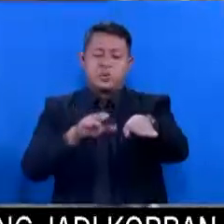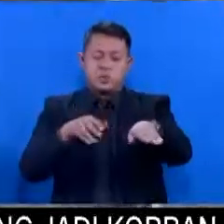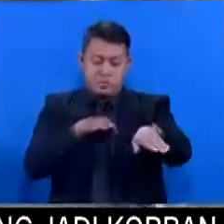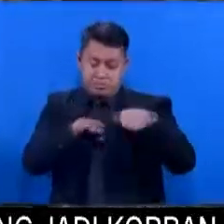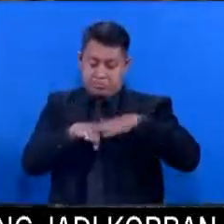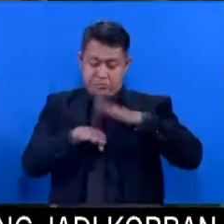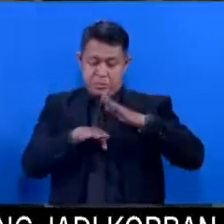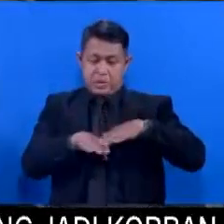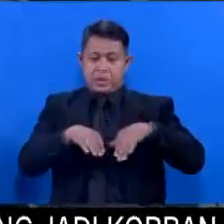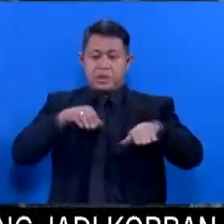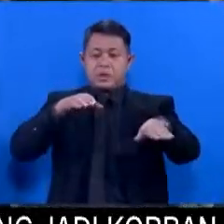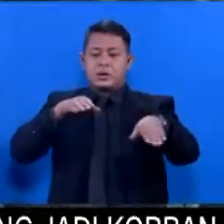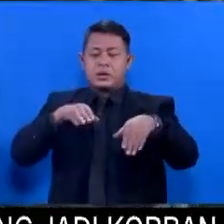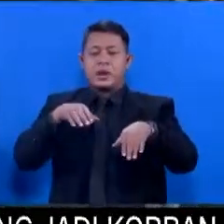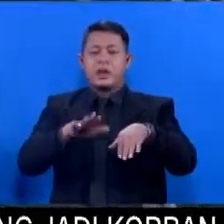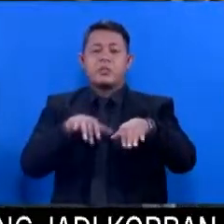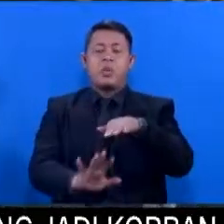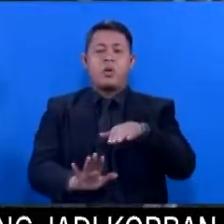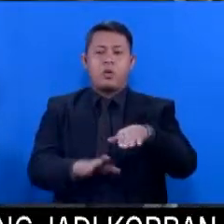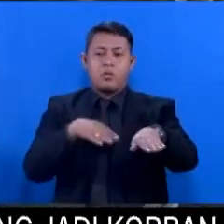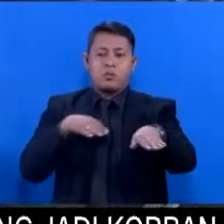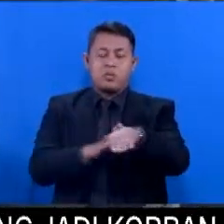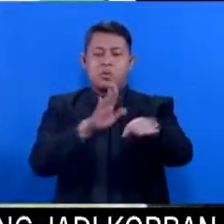sempat menabrak tiang PJU marka jalan.